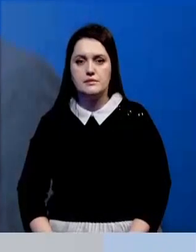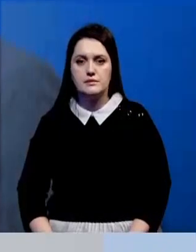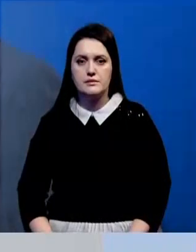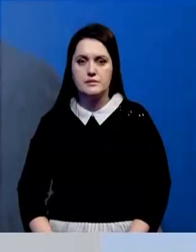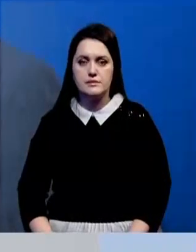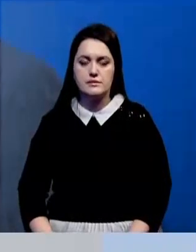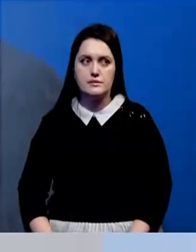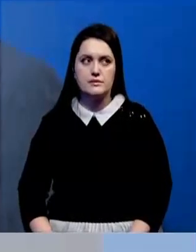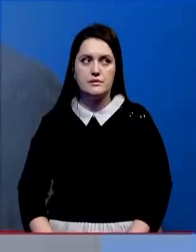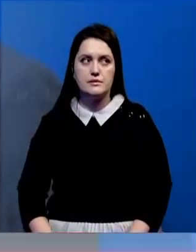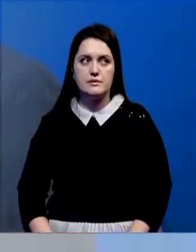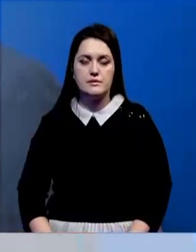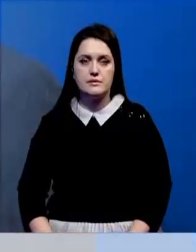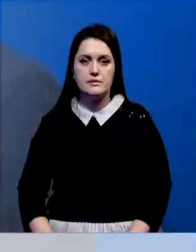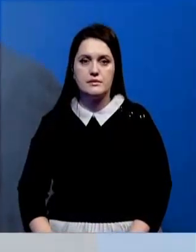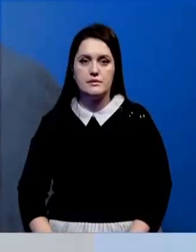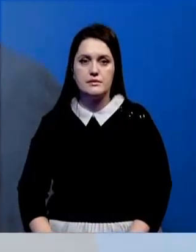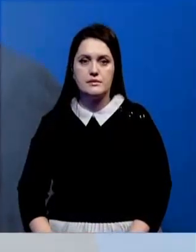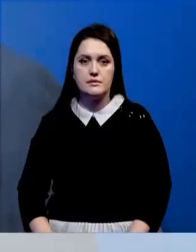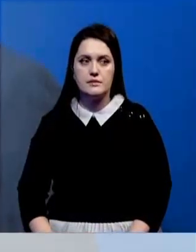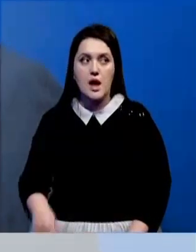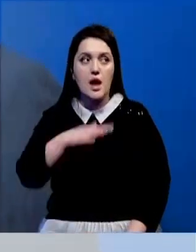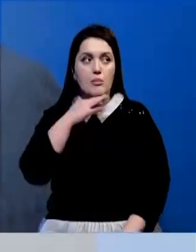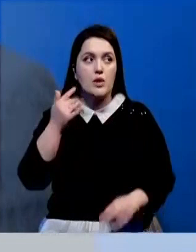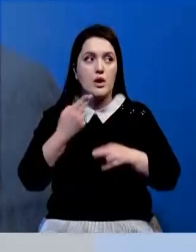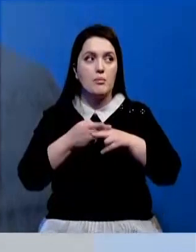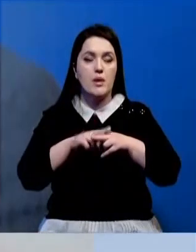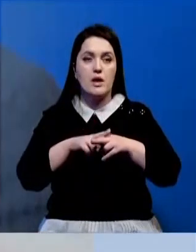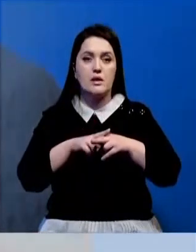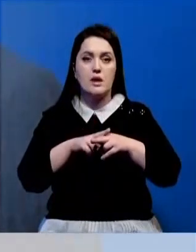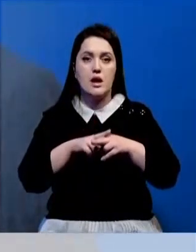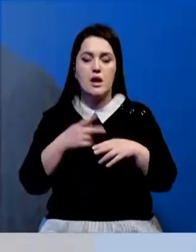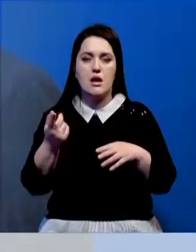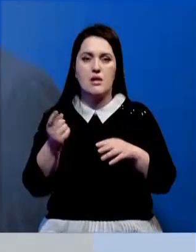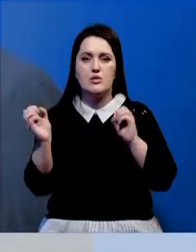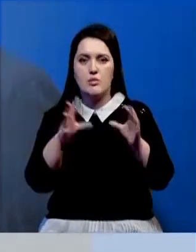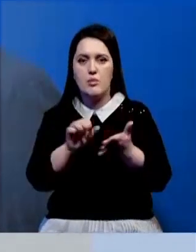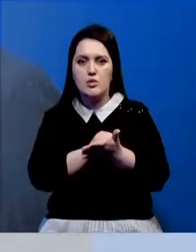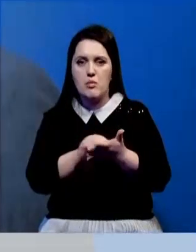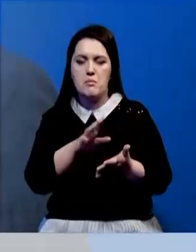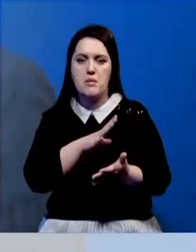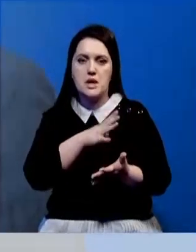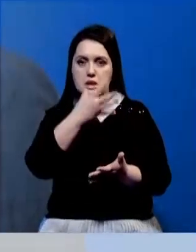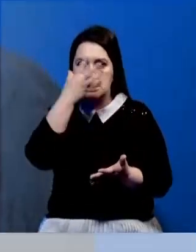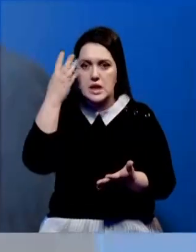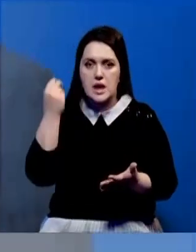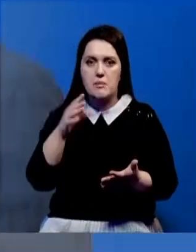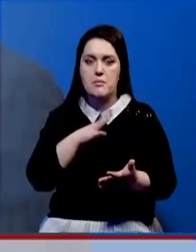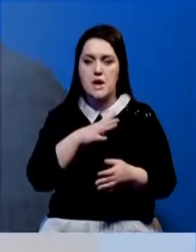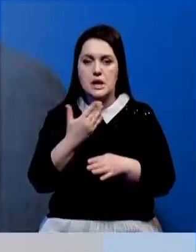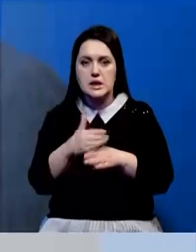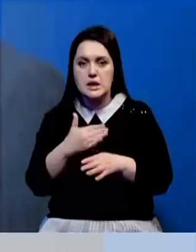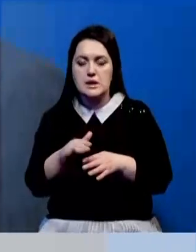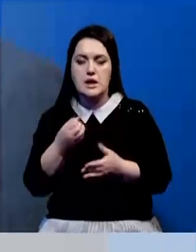Многие зачастую сдают эти декларации недостоверно. Либо забывают какие-то свои активы, забывают кредиты,